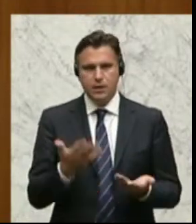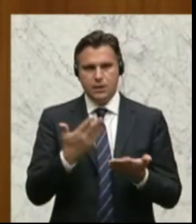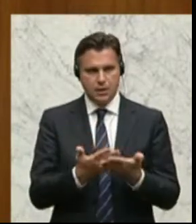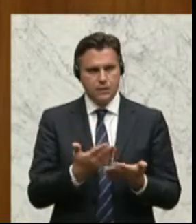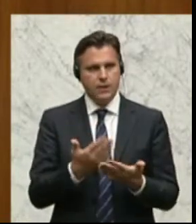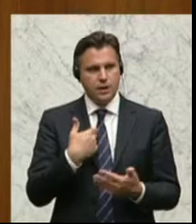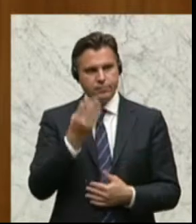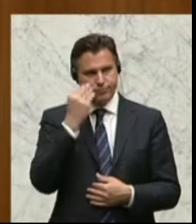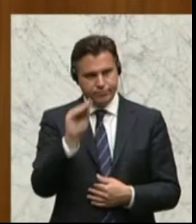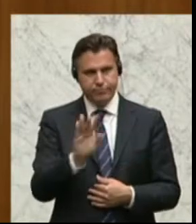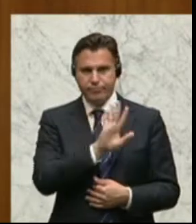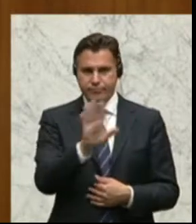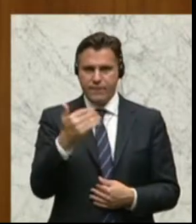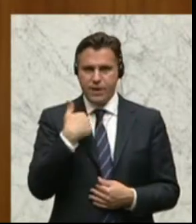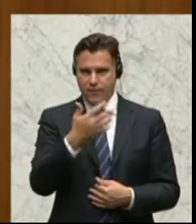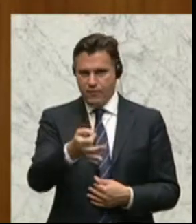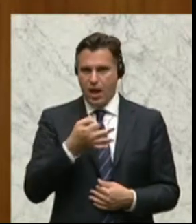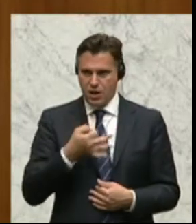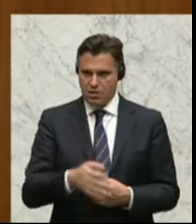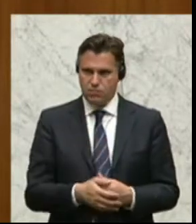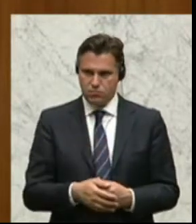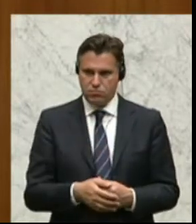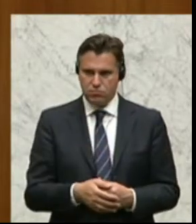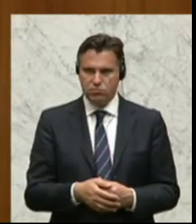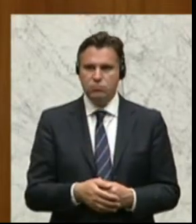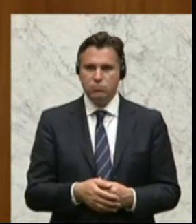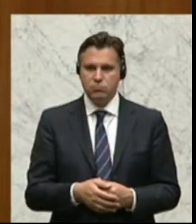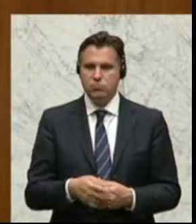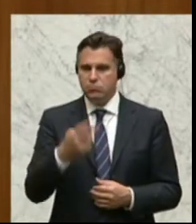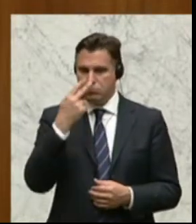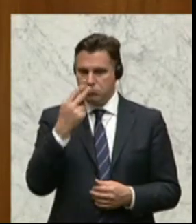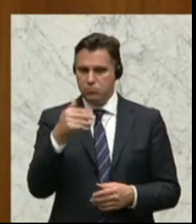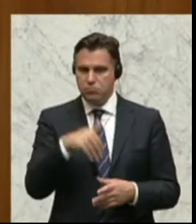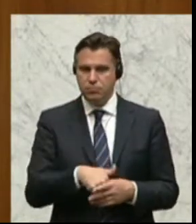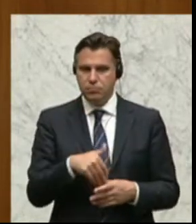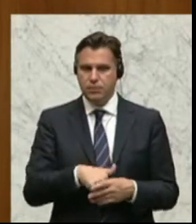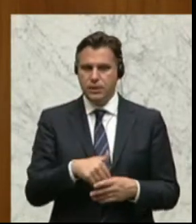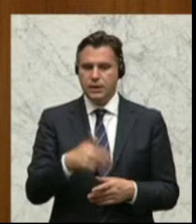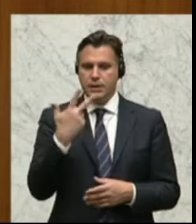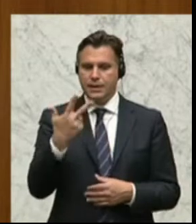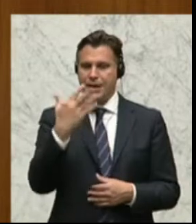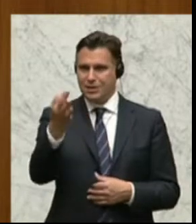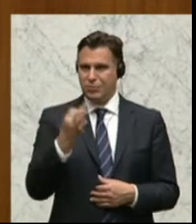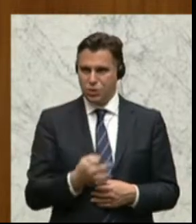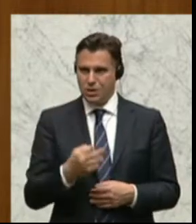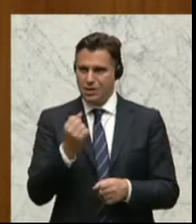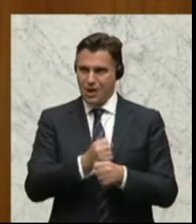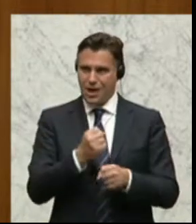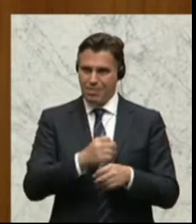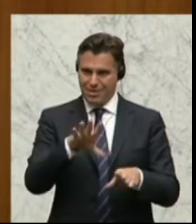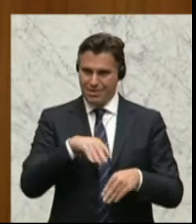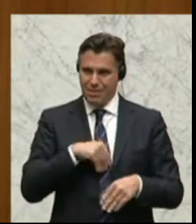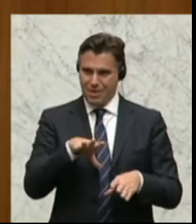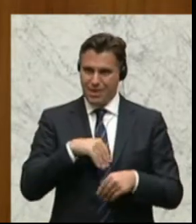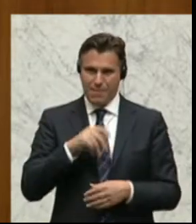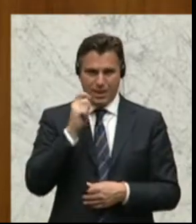Fragen. Wenn wir uns vergegenwärtigen, dass rund 30% der Arbeitnehmerinnen und Arbeitnehmer mit den höchsten